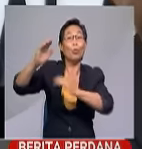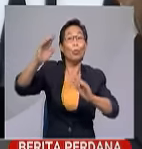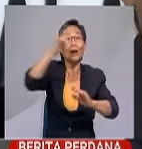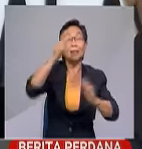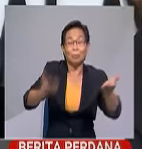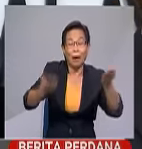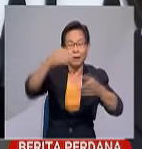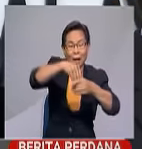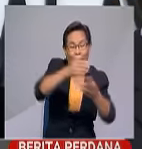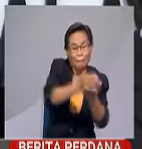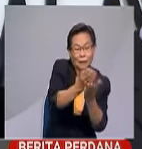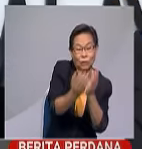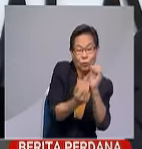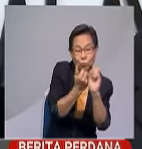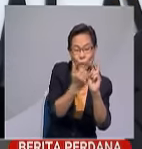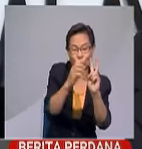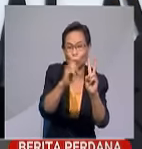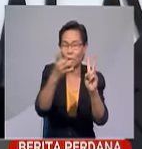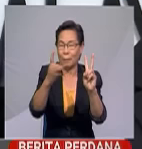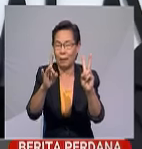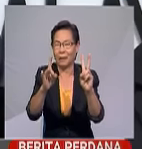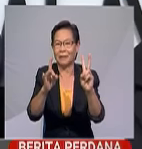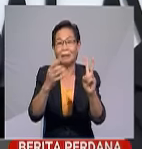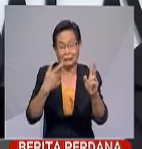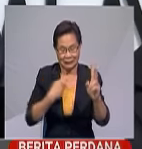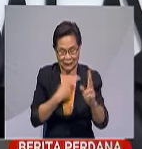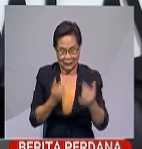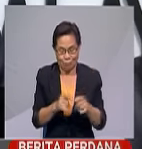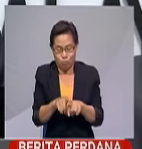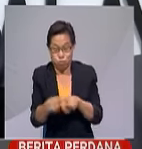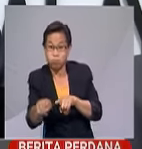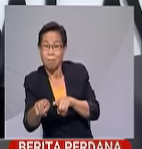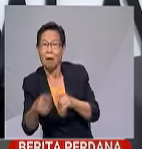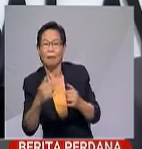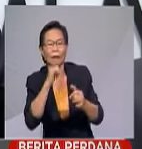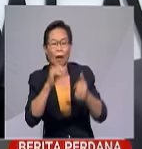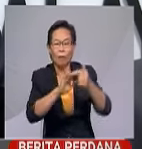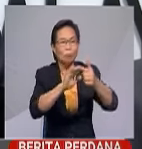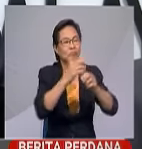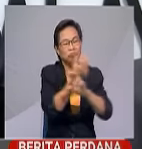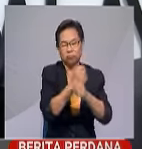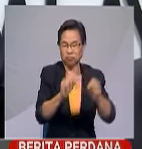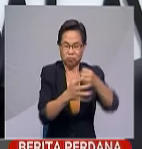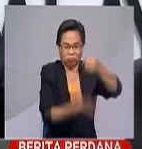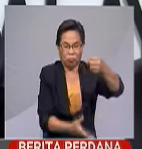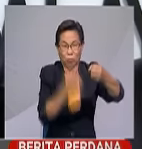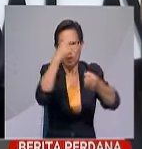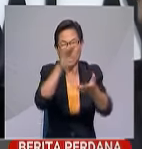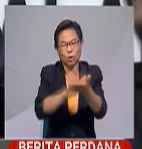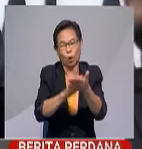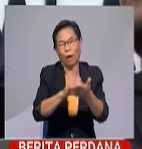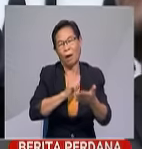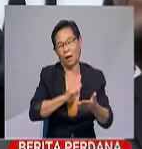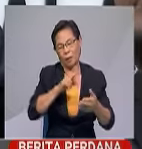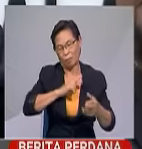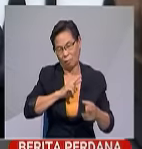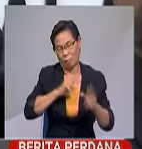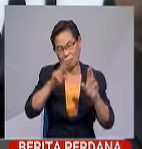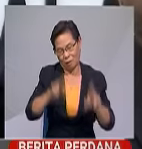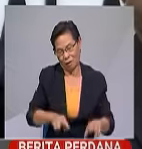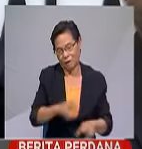bajet atau belanjawan 2018. Yang tidak menyediakan peruntukan bagi sekolah agama rakyat dan sekolah